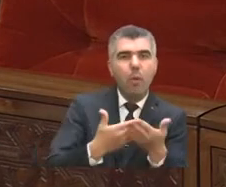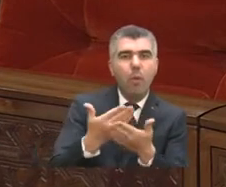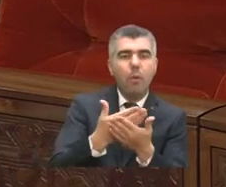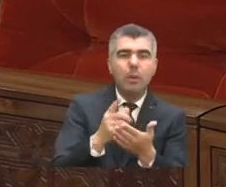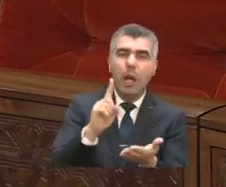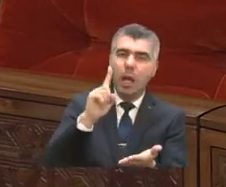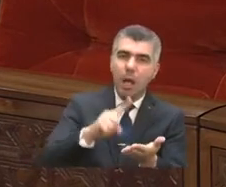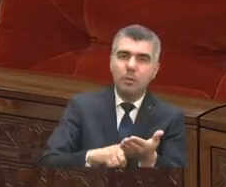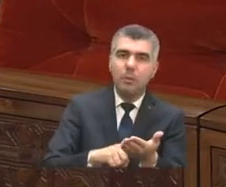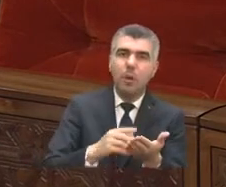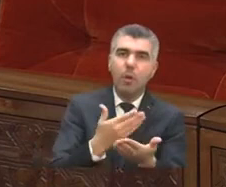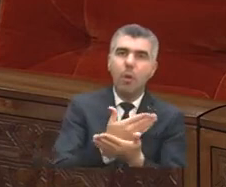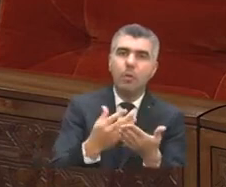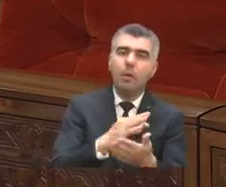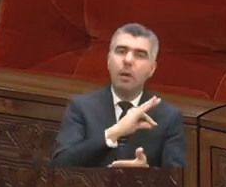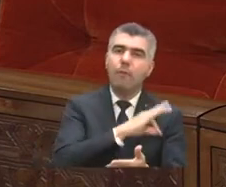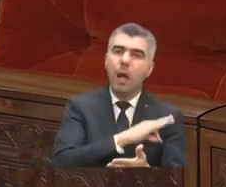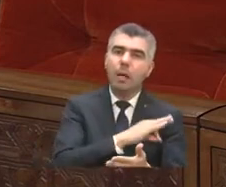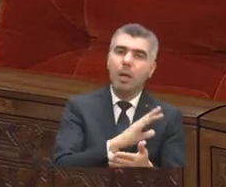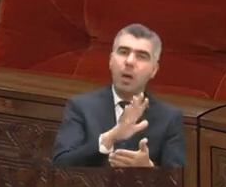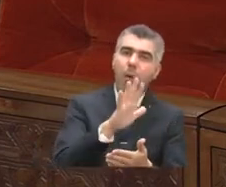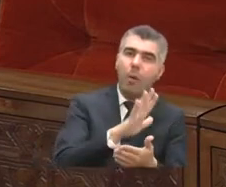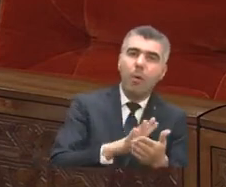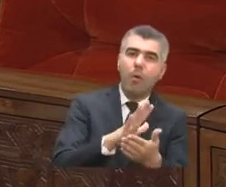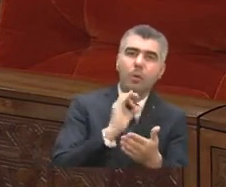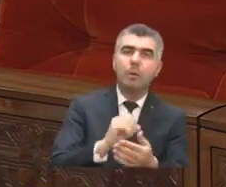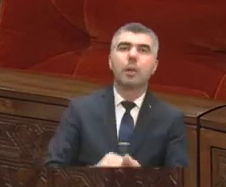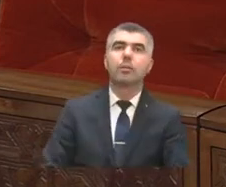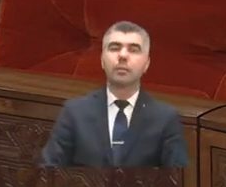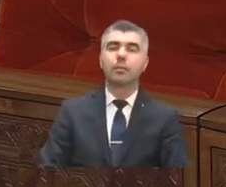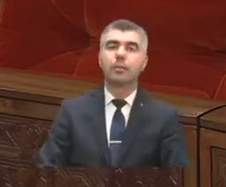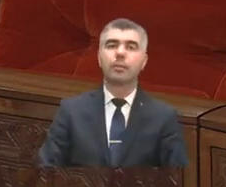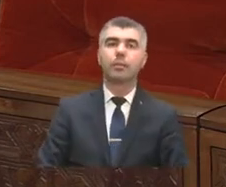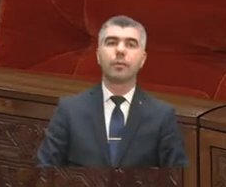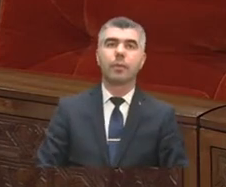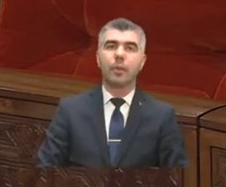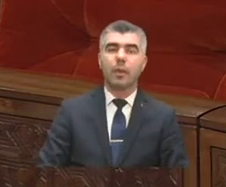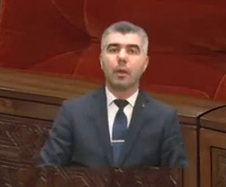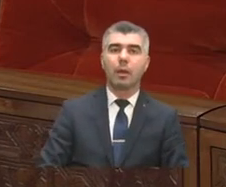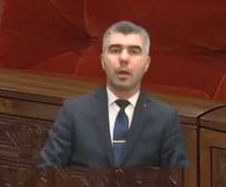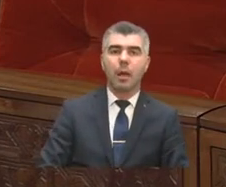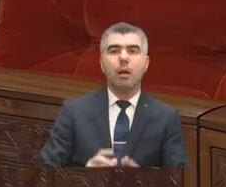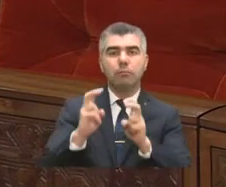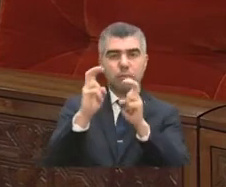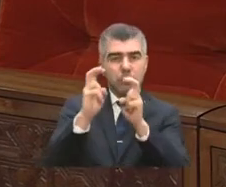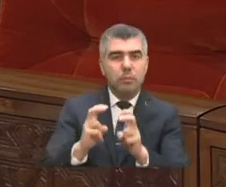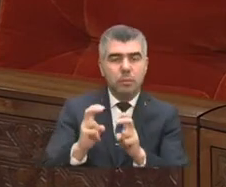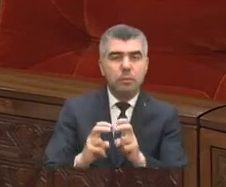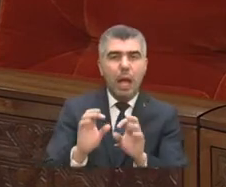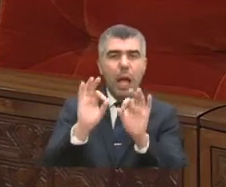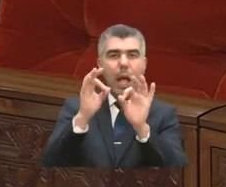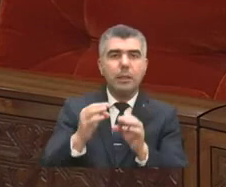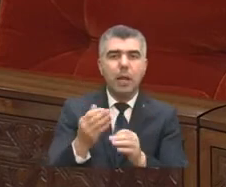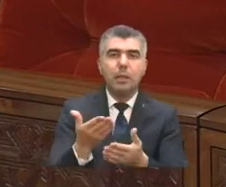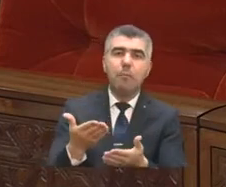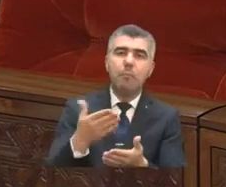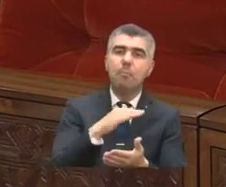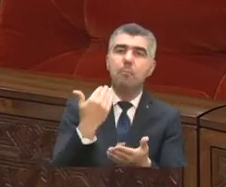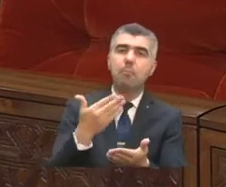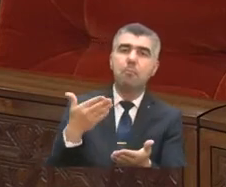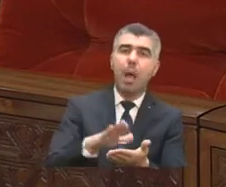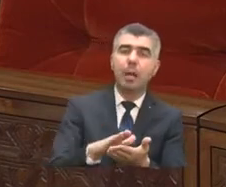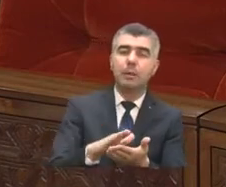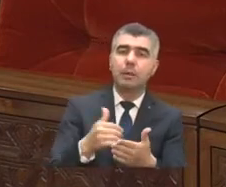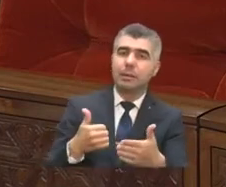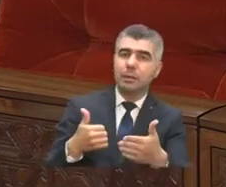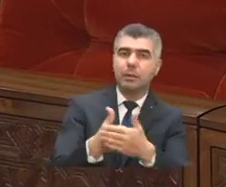اللازمة للمراقبة لفائدة مختلف مصالح المراقبة. رغم تراجع عدد القتلى ديال حوادث السير بنسبة